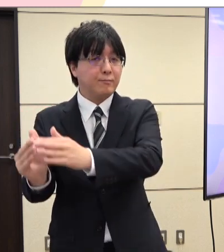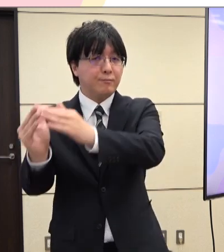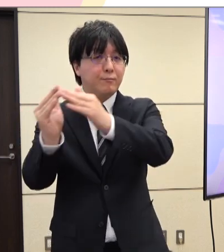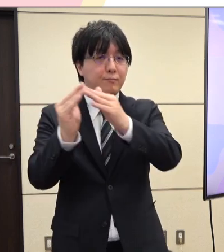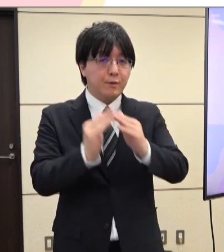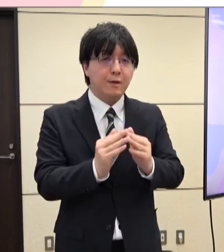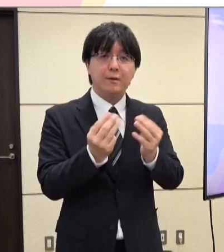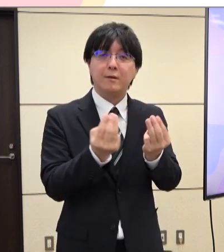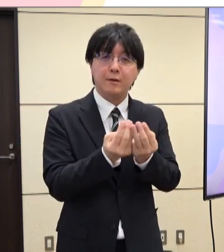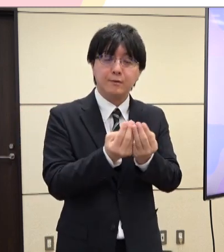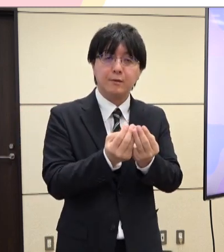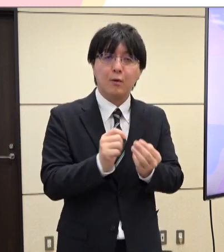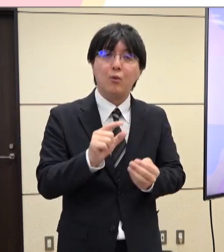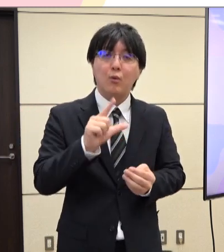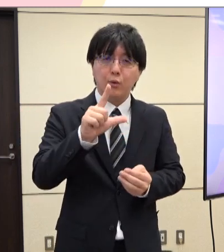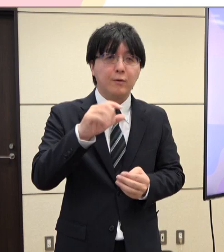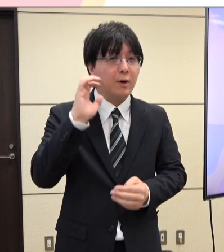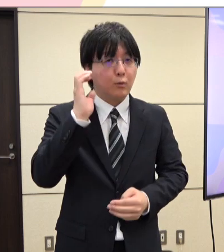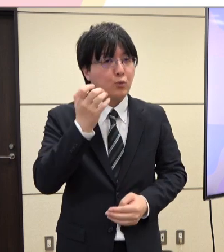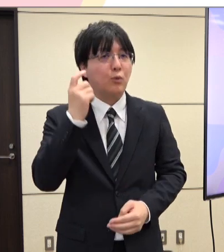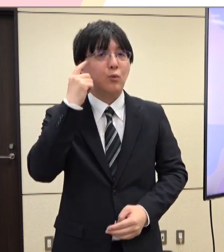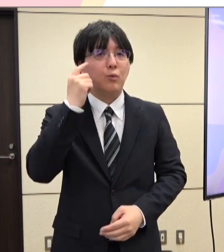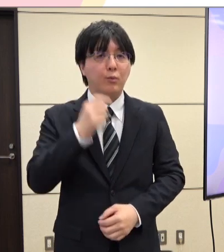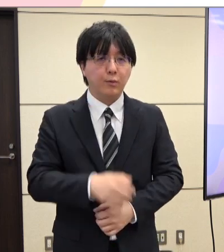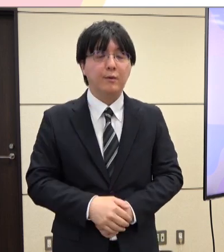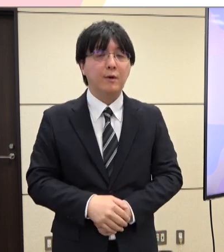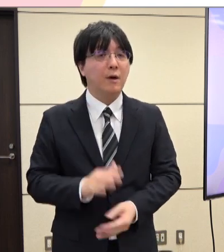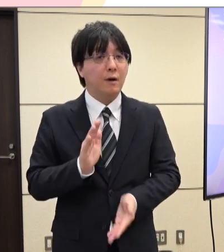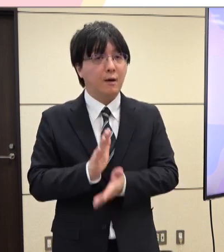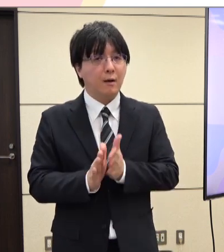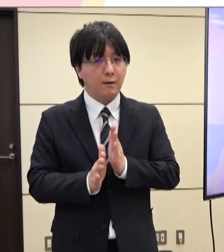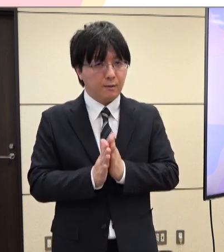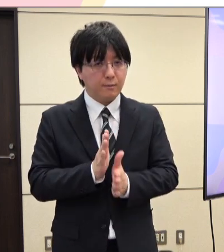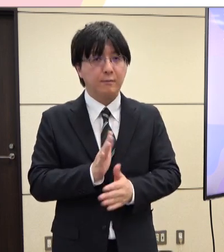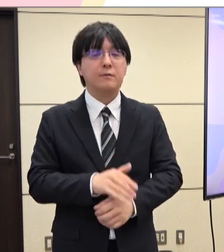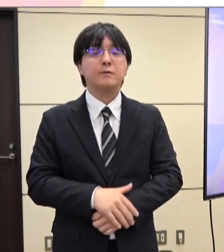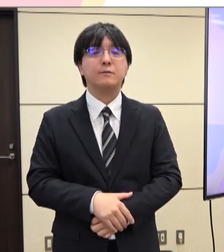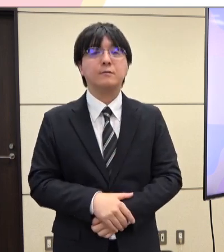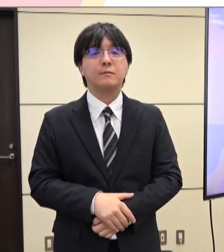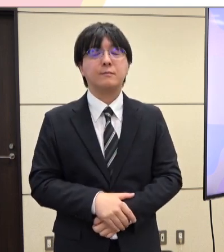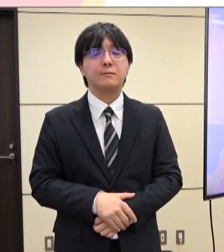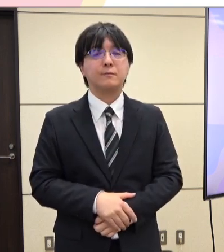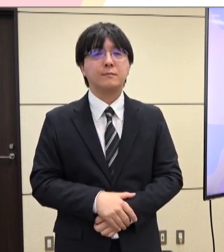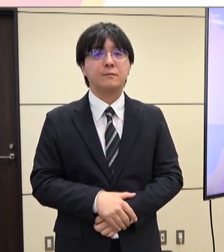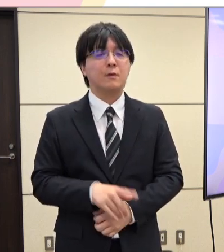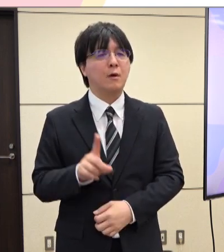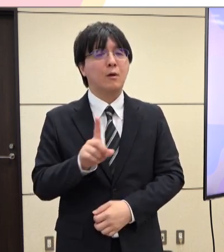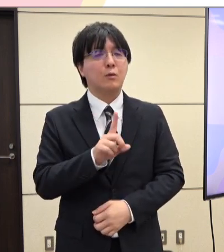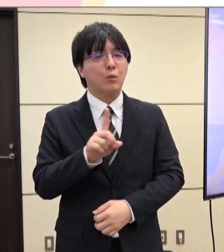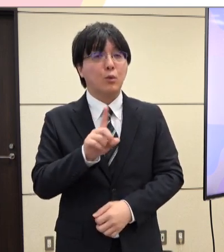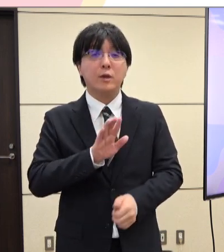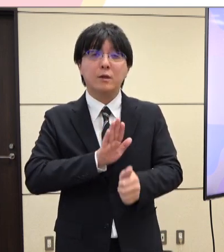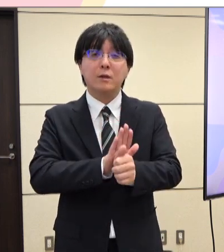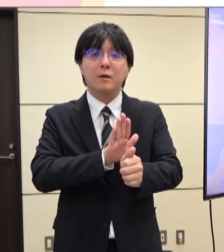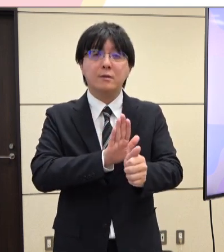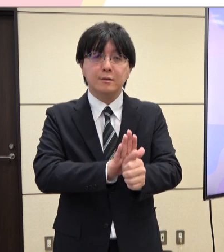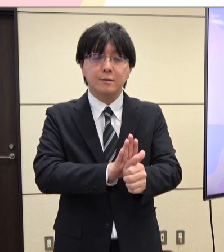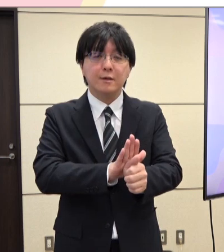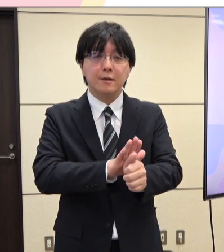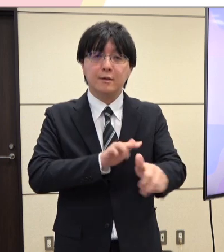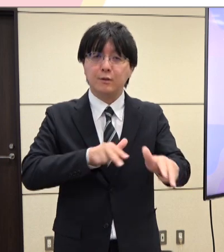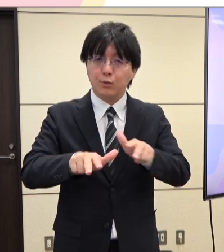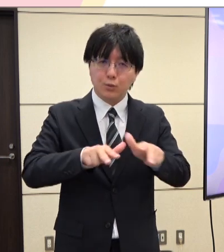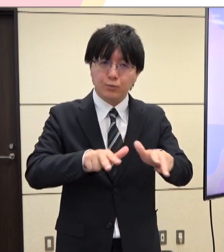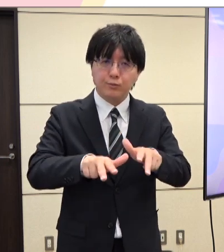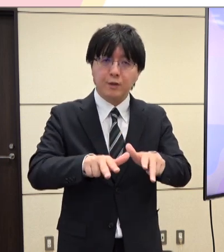入というか移住が多いというのはすごいと思うんですけども、改めてこう どういった支援がこう